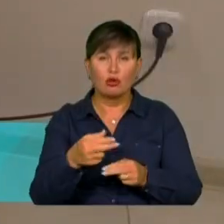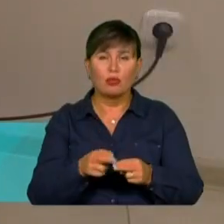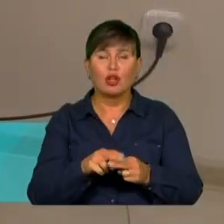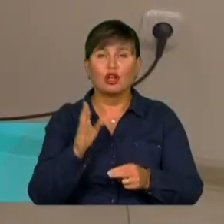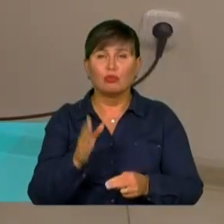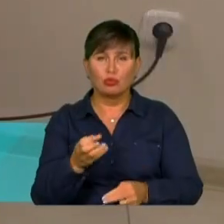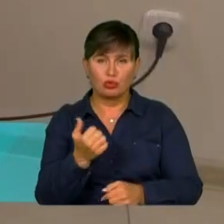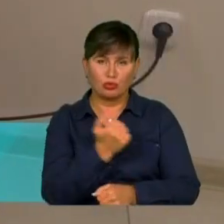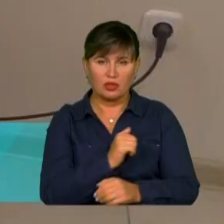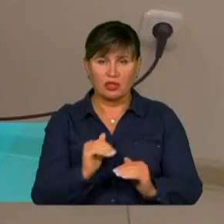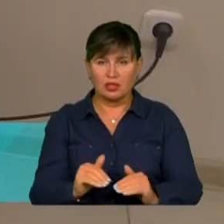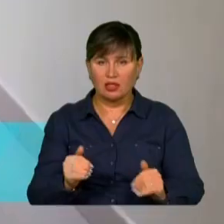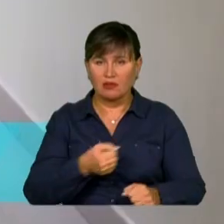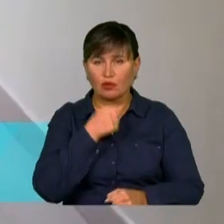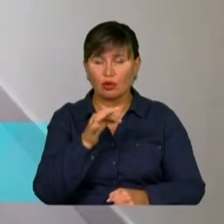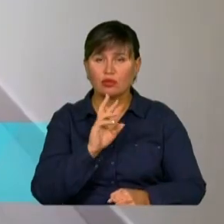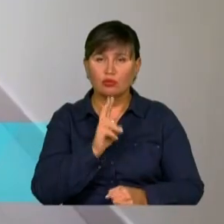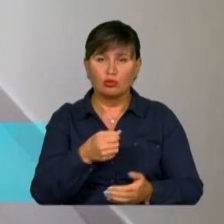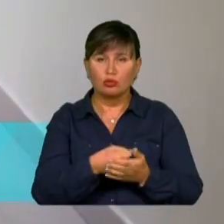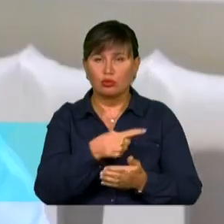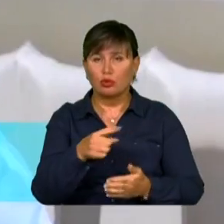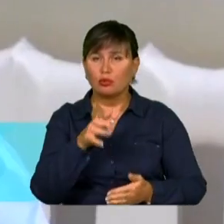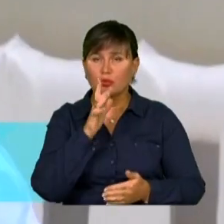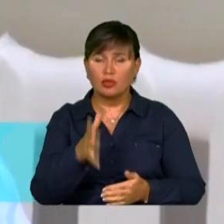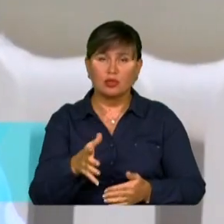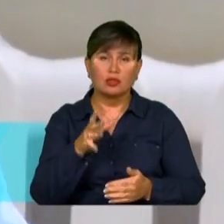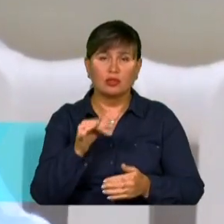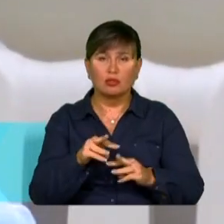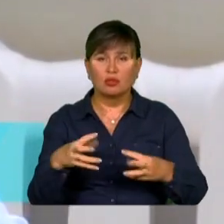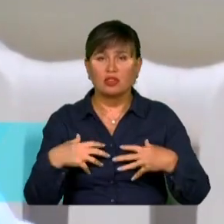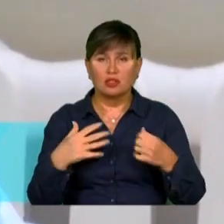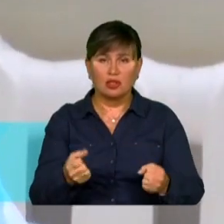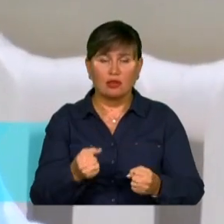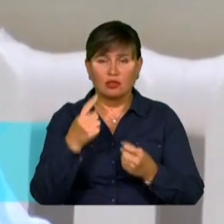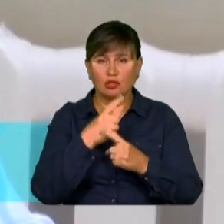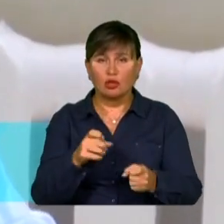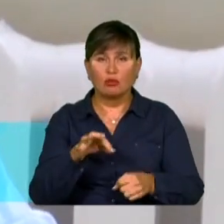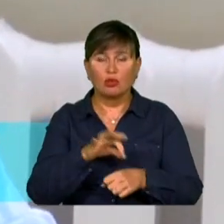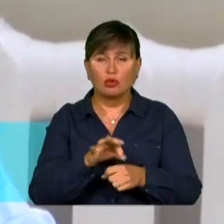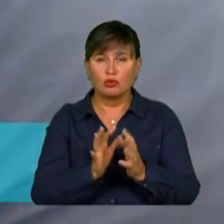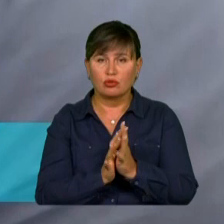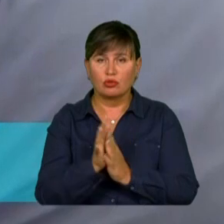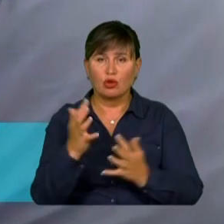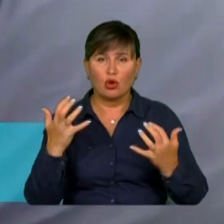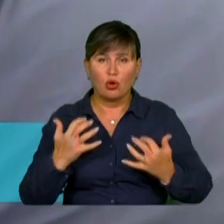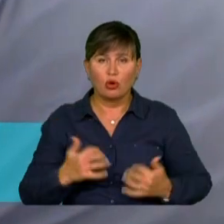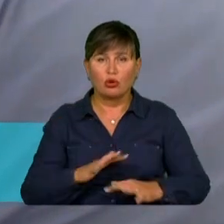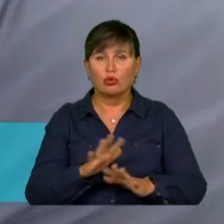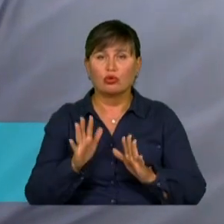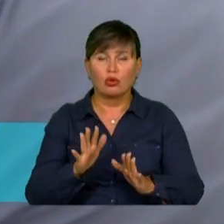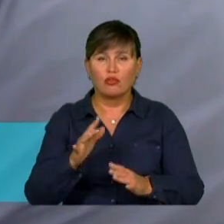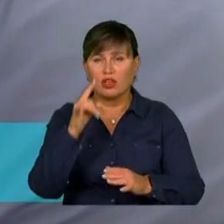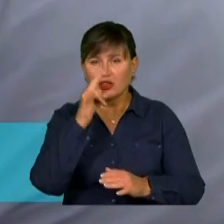будут прививаться и дети в возрасте от 2 до 5 лет. При этом в Минздраве сообщили, что рост заболевших корью наблюдается не только в Казахстане, но